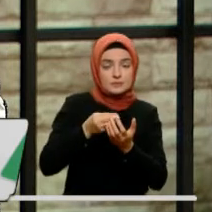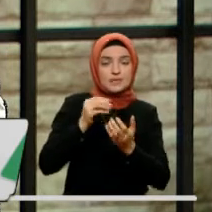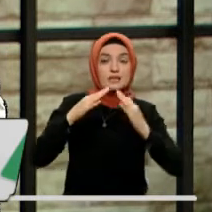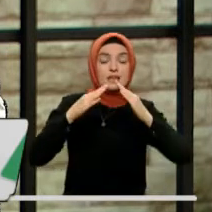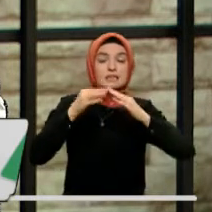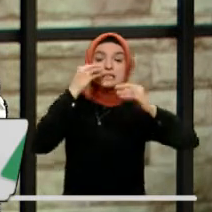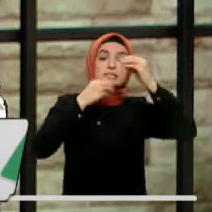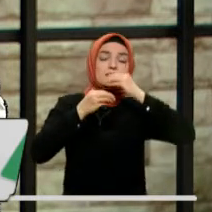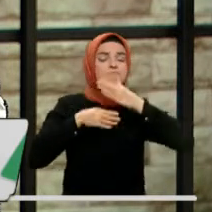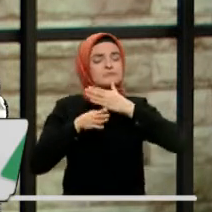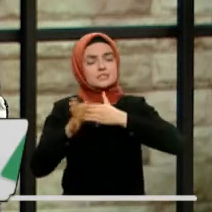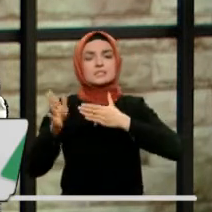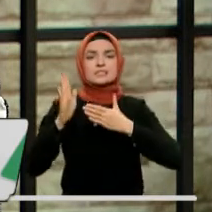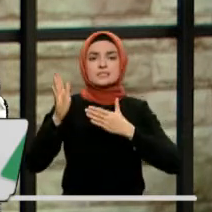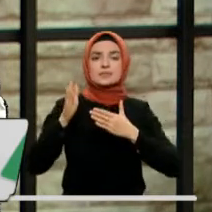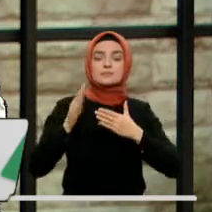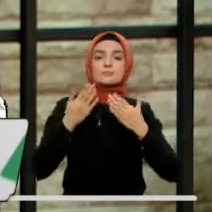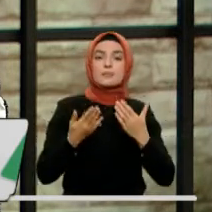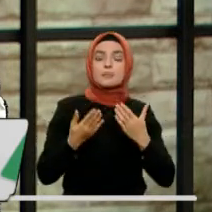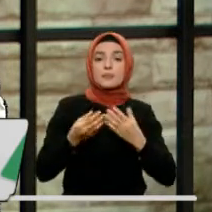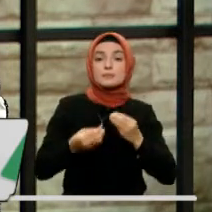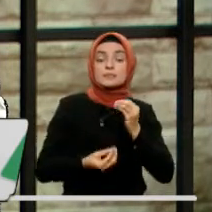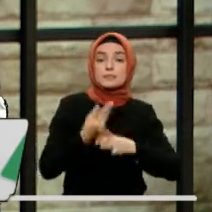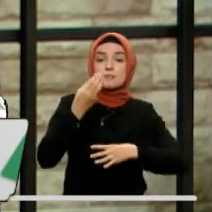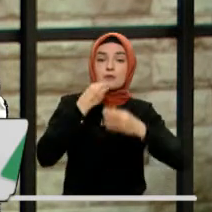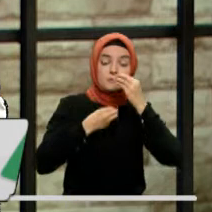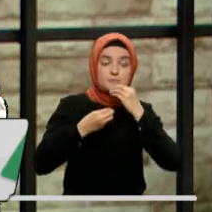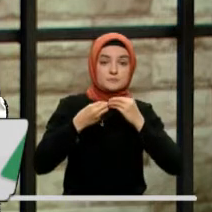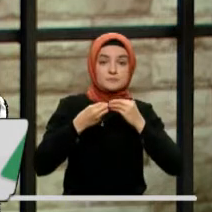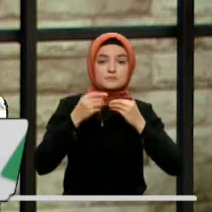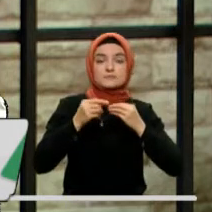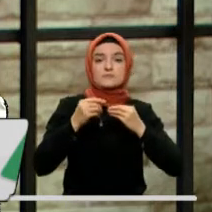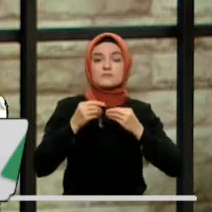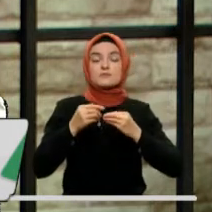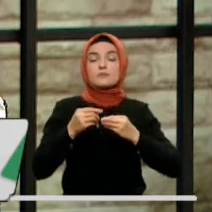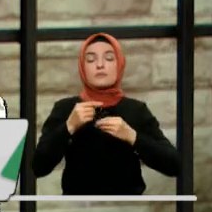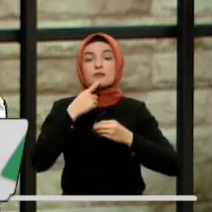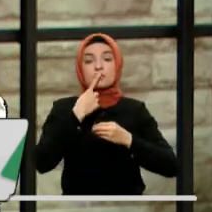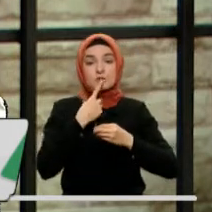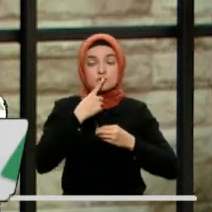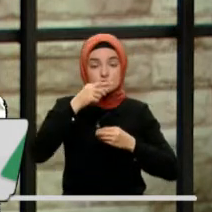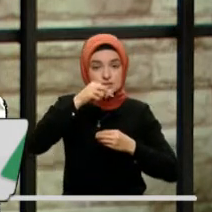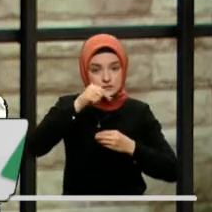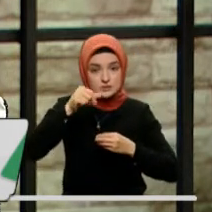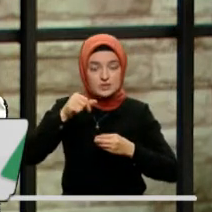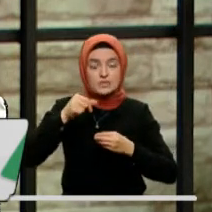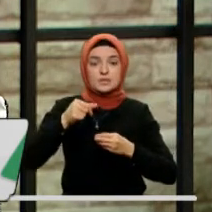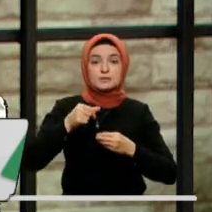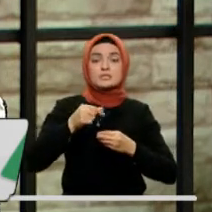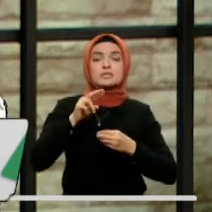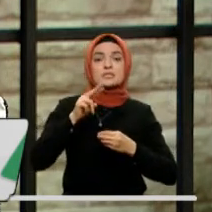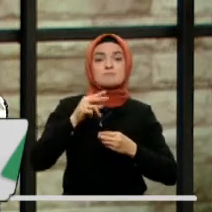öyle çıkarırım. Tabii kahvaltıda zeytin, kuru yemiş, yeşillik gibi besinler çok güzel olur. Sabah kahvaltıda